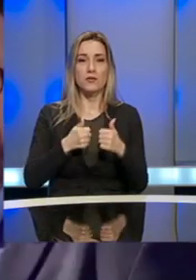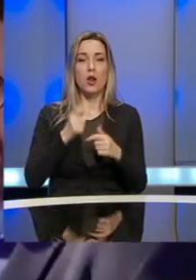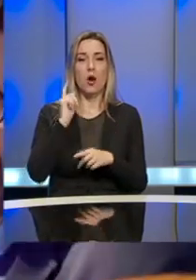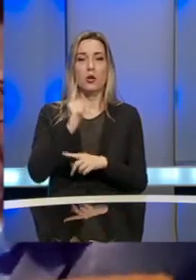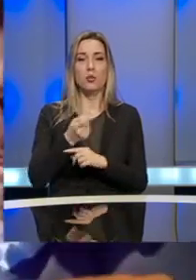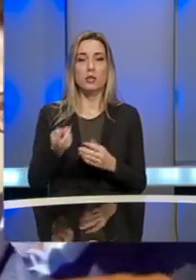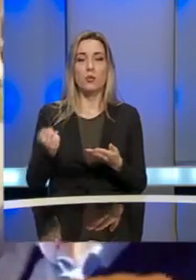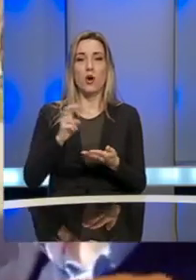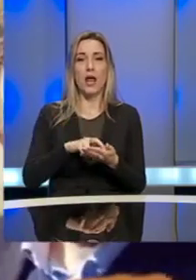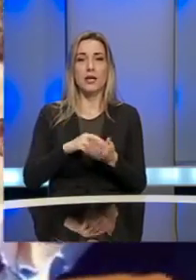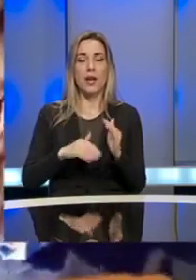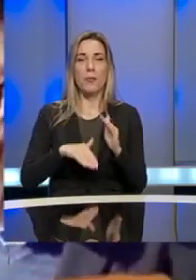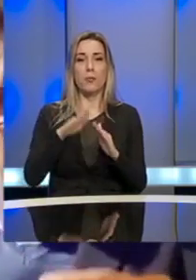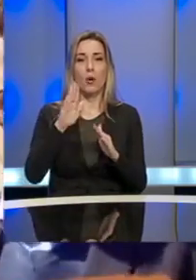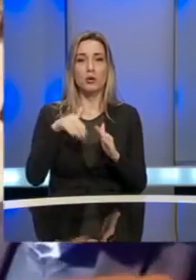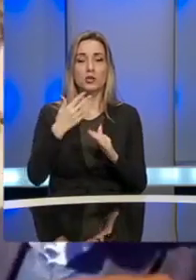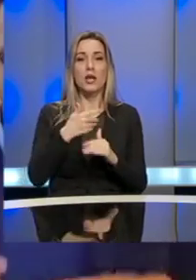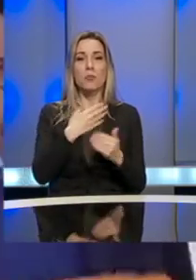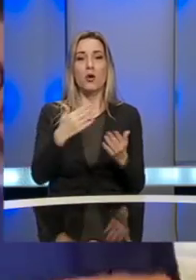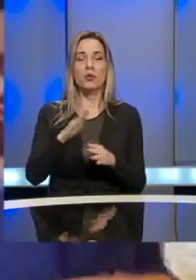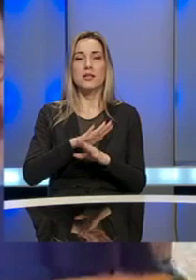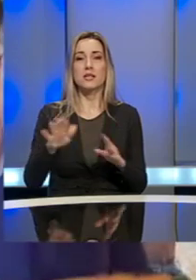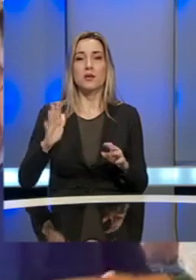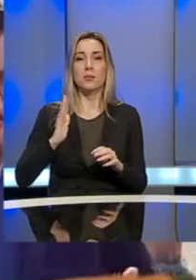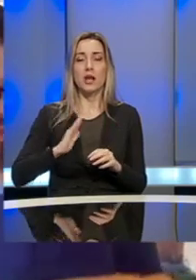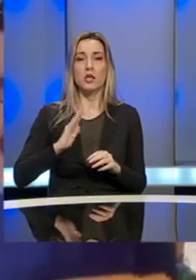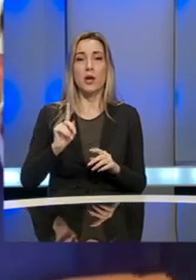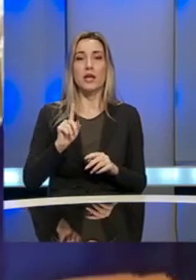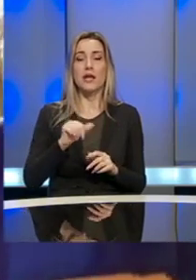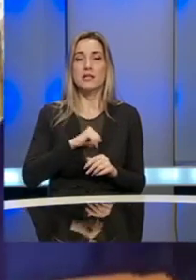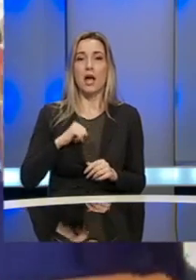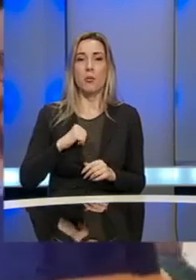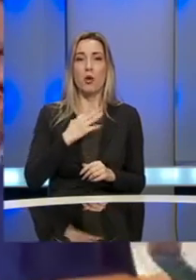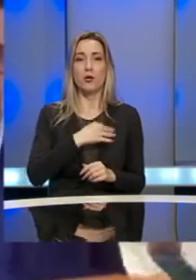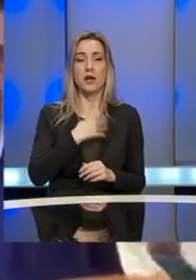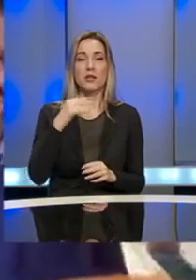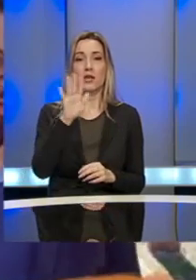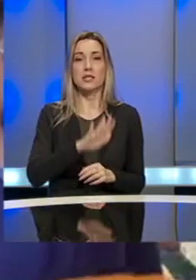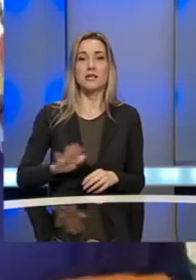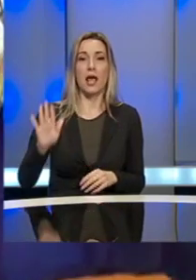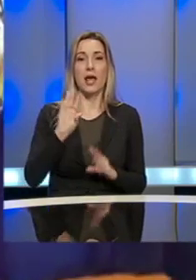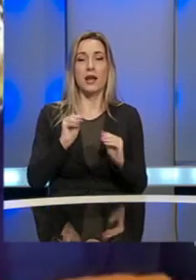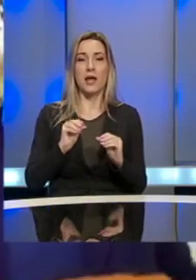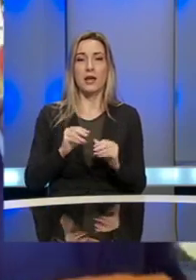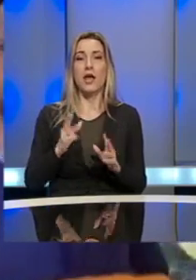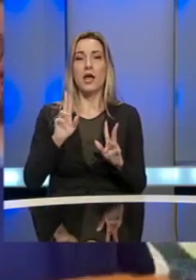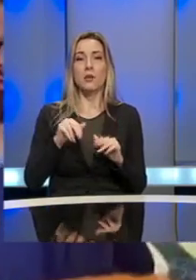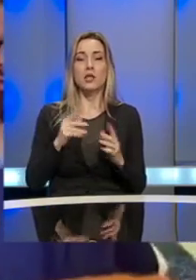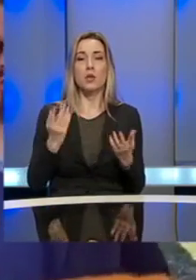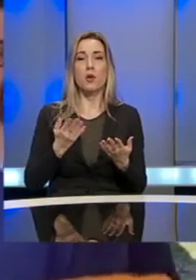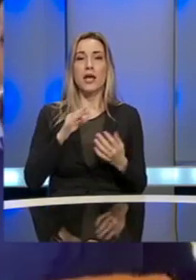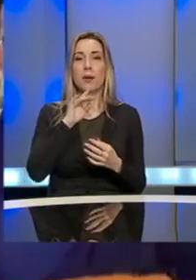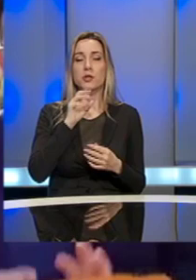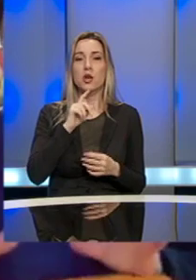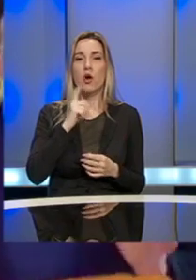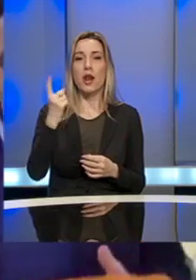je ranije podići i ponuditi svim građanima, ne samo Hrvatske, nego i cijele regije. Mi ćemo imati i neke priče koje nam